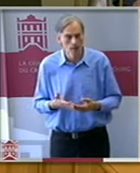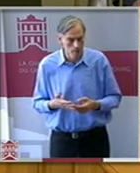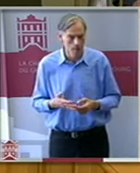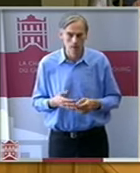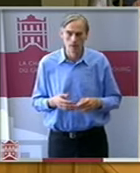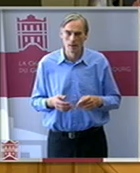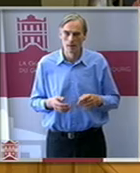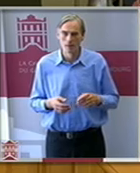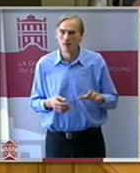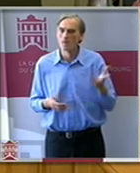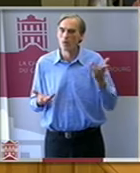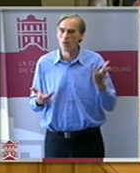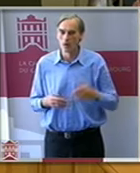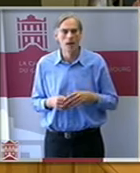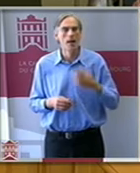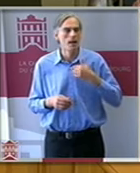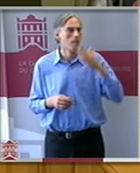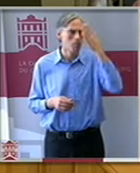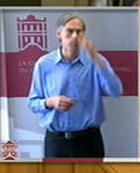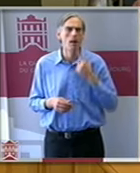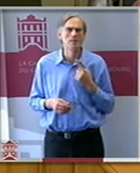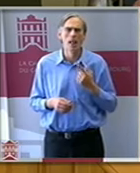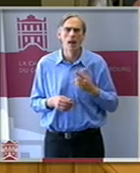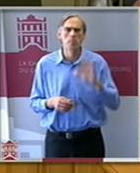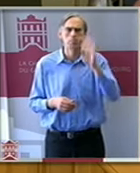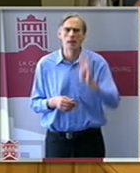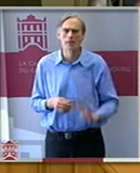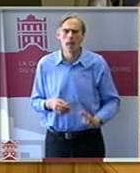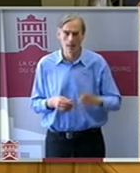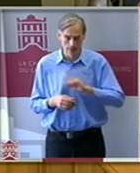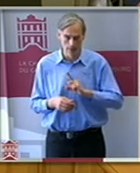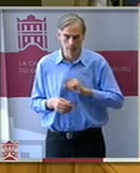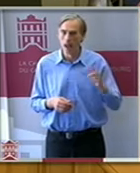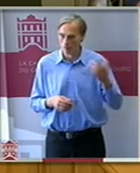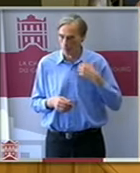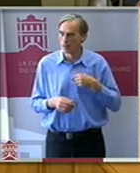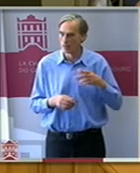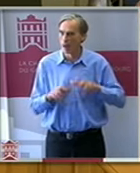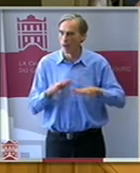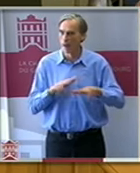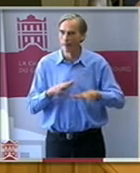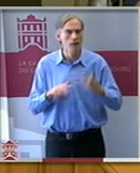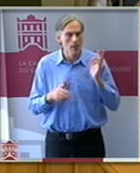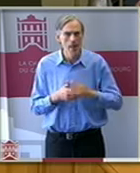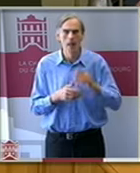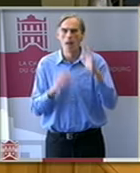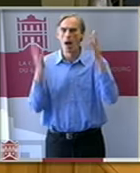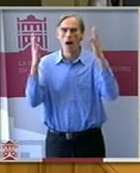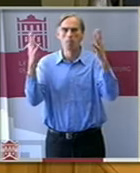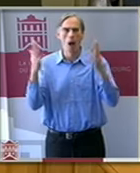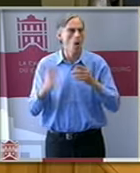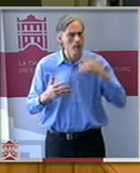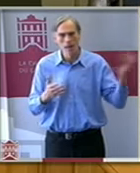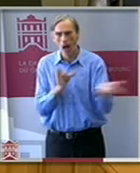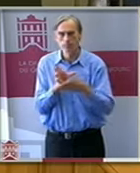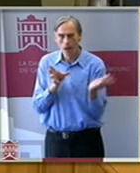ist weiterhin, den Amazonas aufzuholzen. Wir könnten auch von der französischen Regierung schwätzen, an der